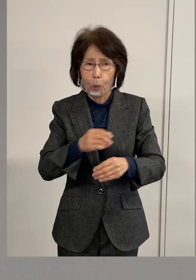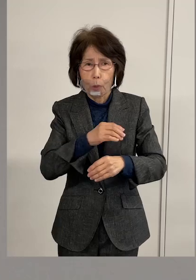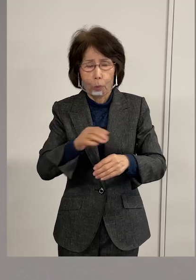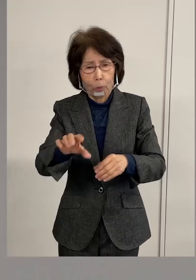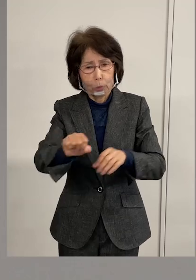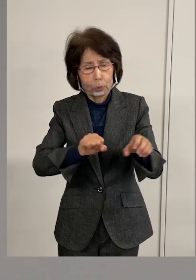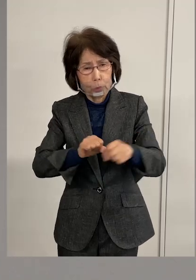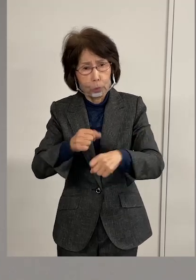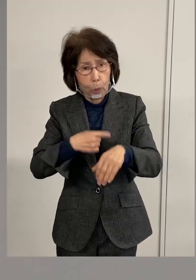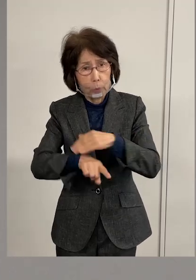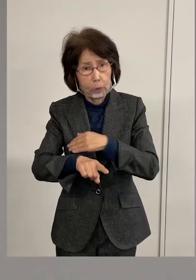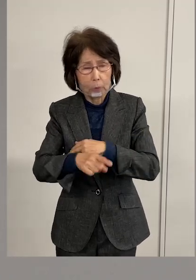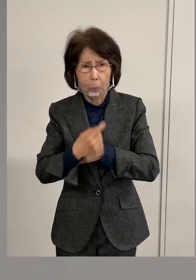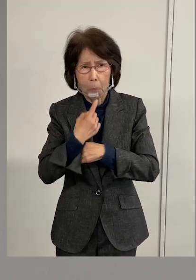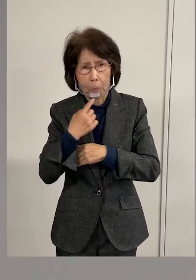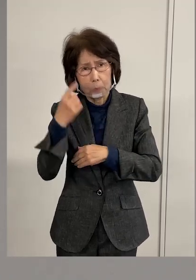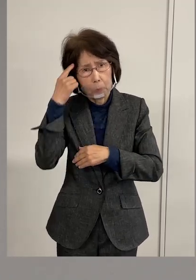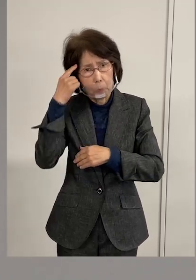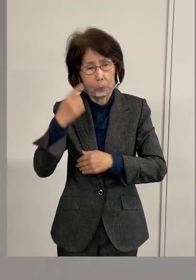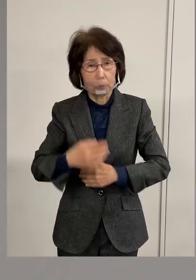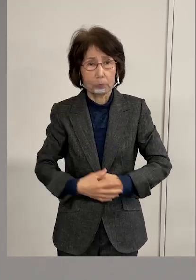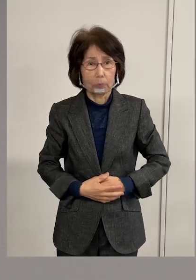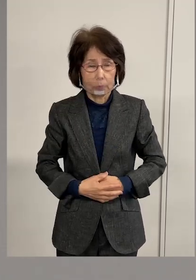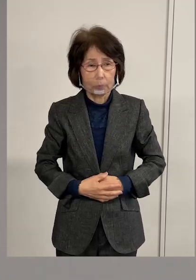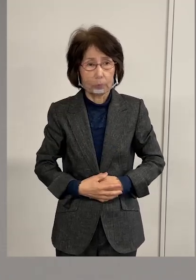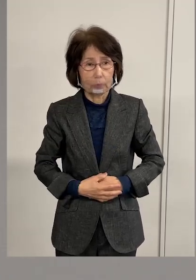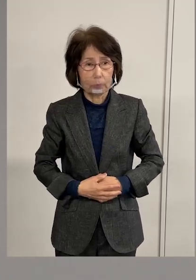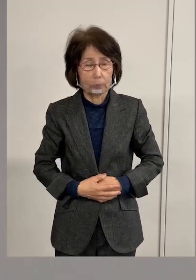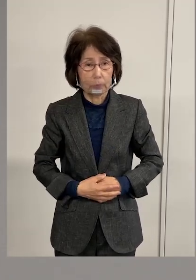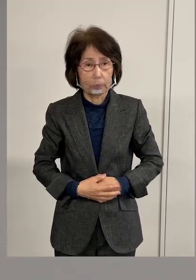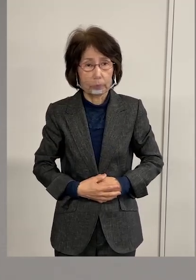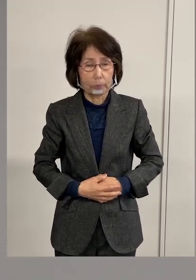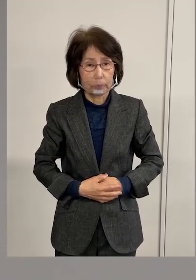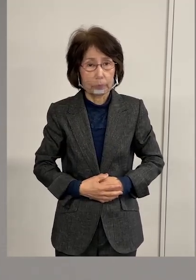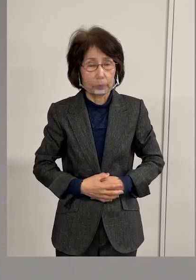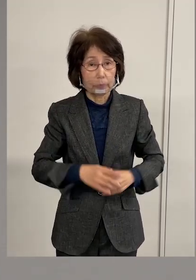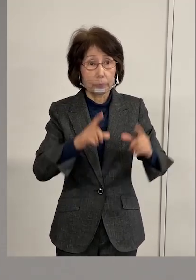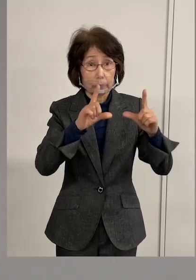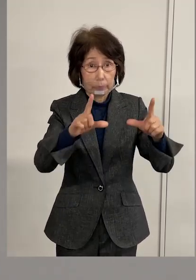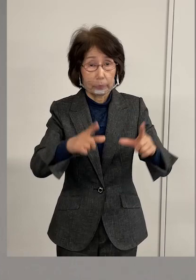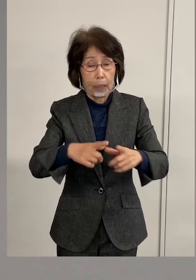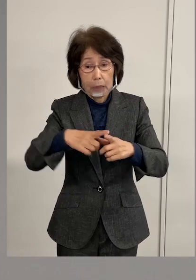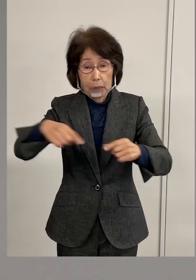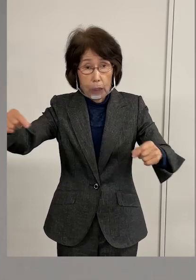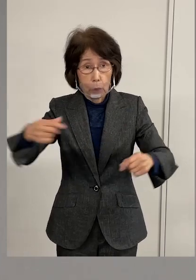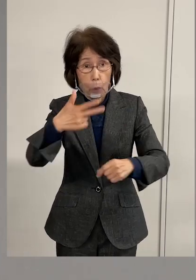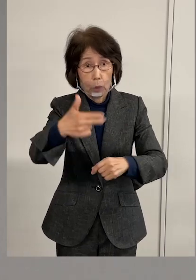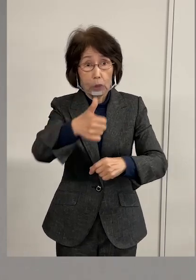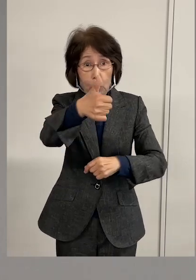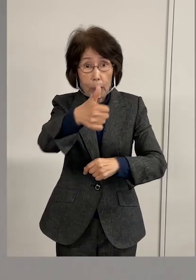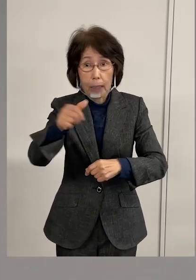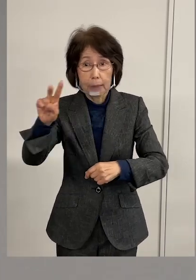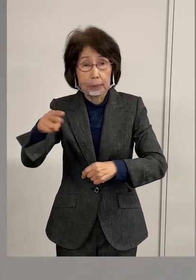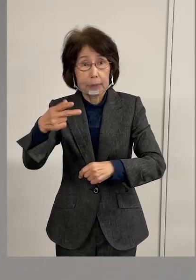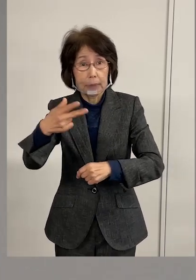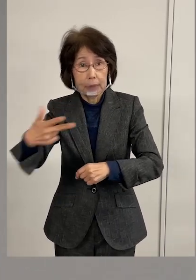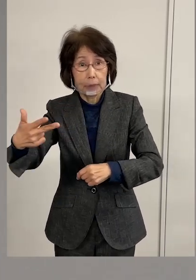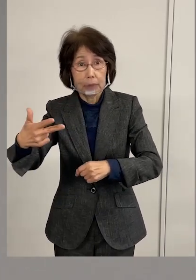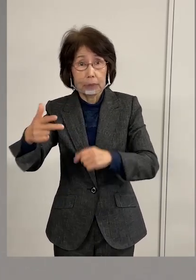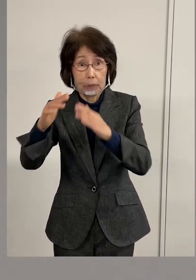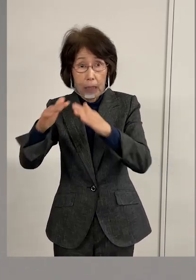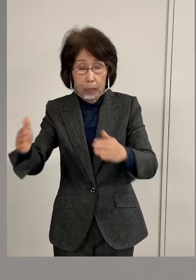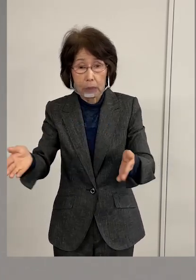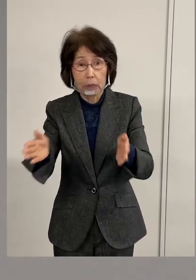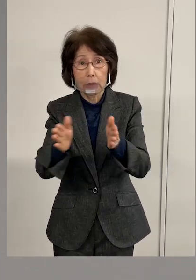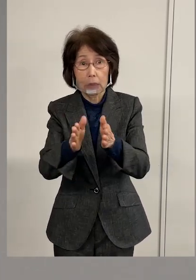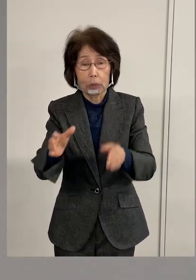ますが、わかりました。 これって全国市長会の理事会とか総会の時に、合